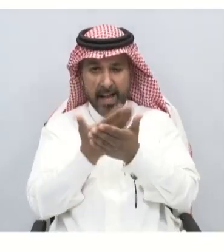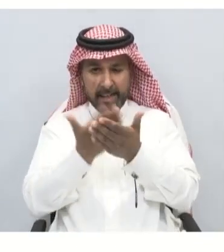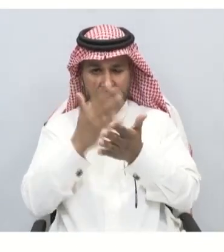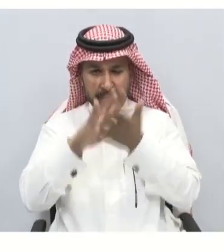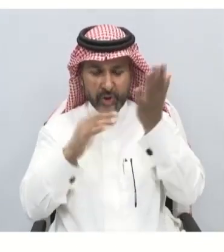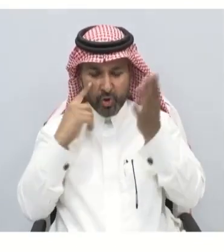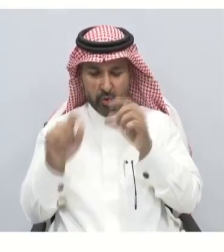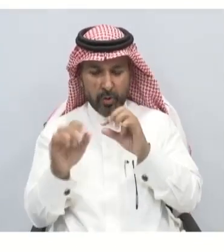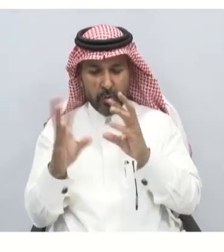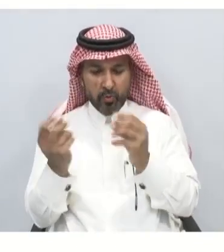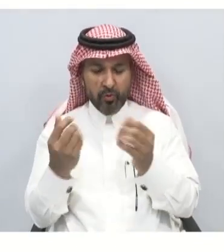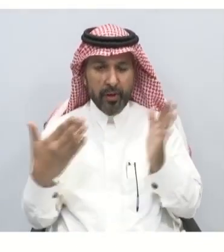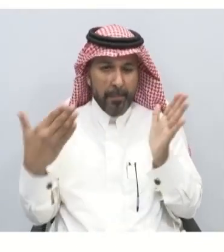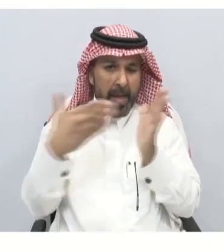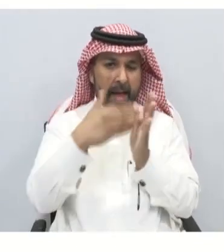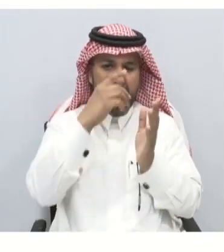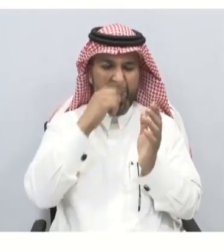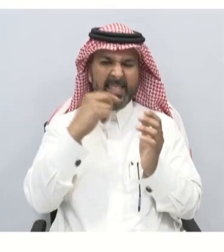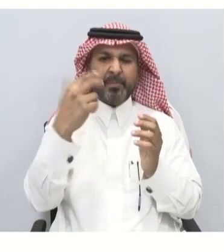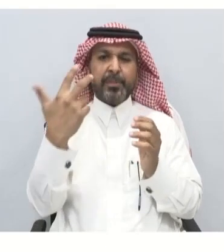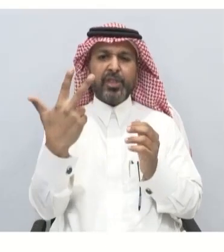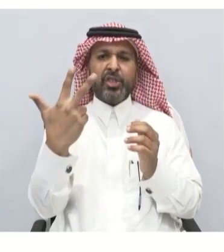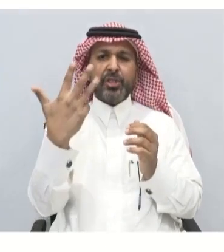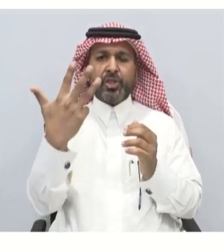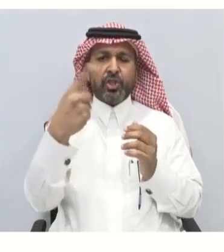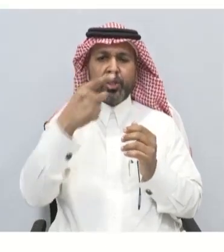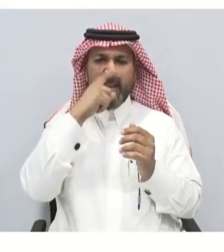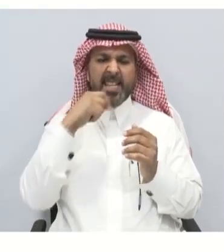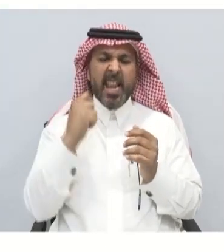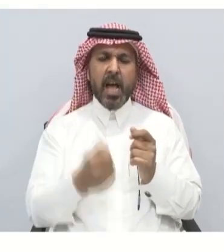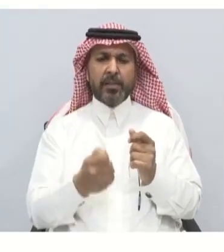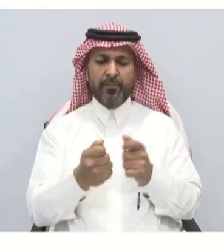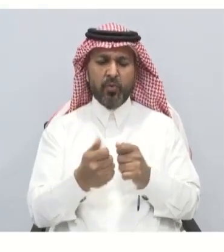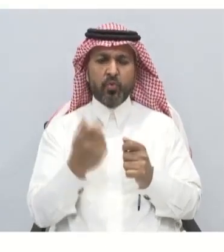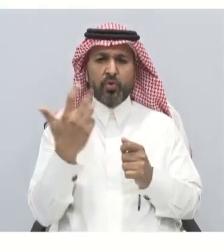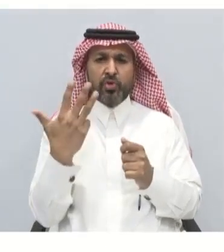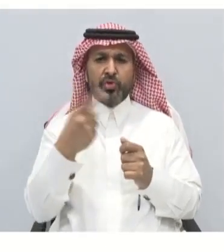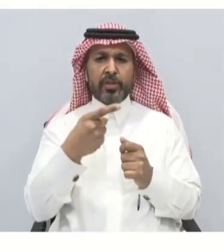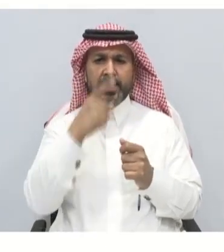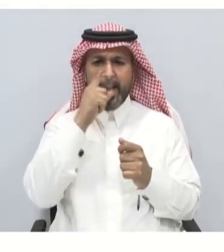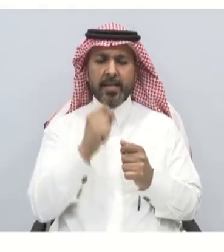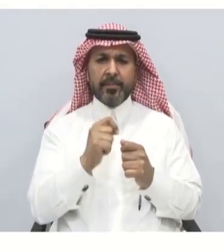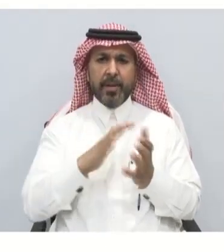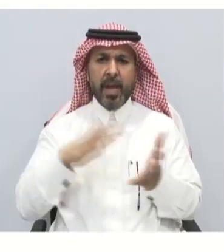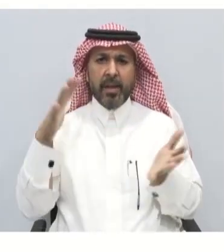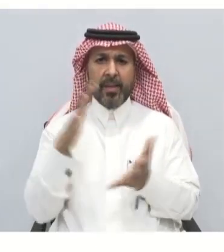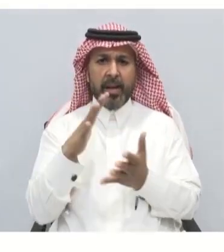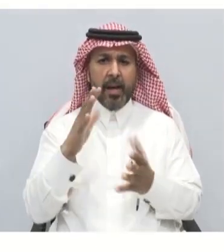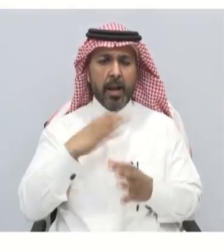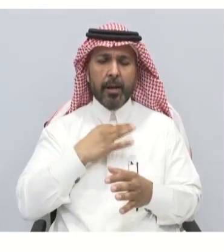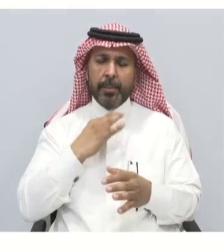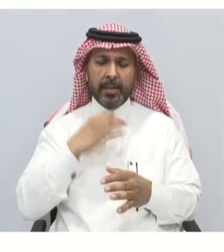الريال ونشوف المجموع لابد يصير 19 ريال اذا لم يكن 19 نغير